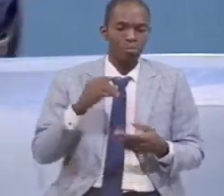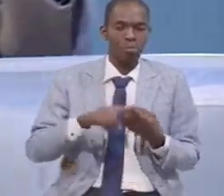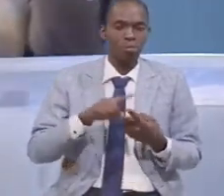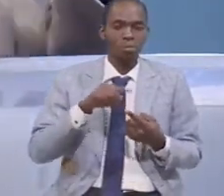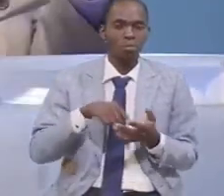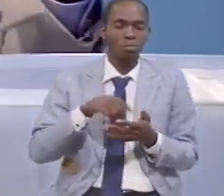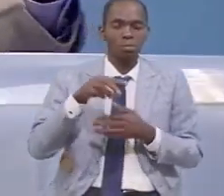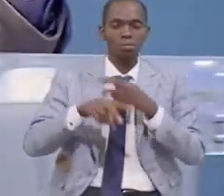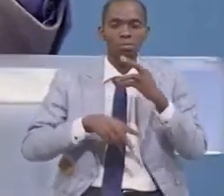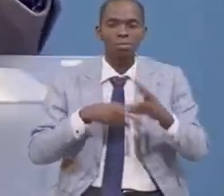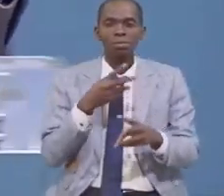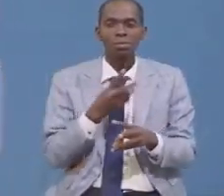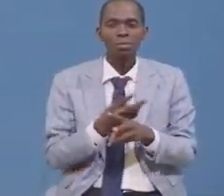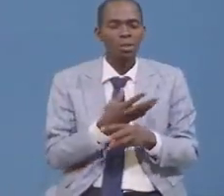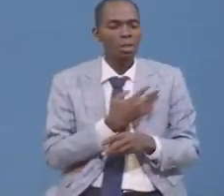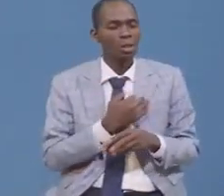ముందు,